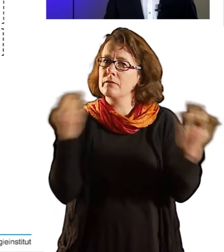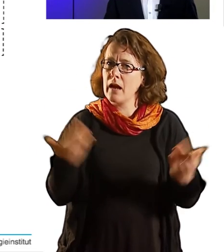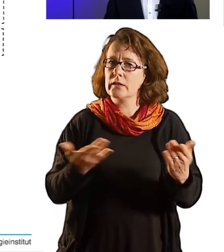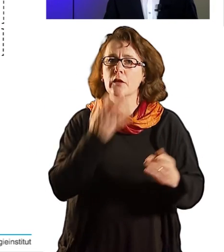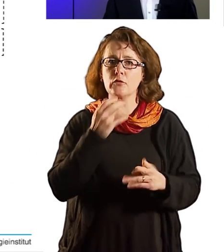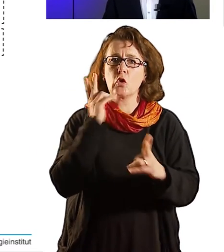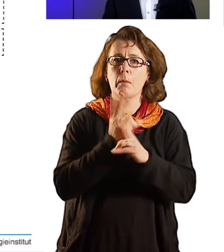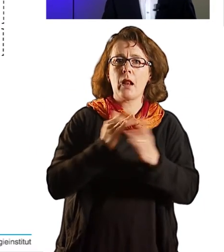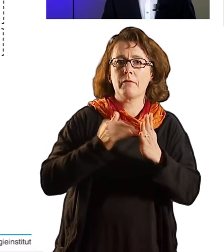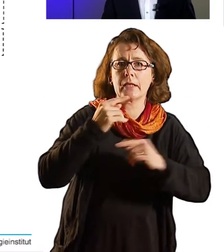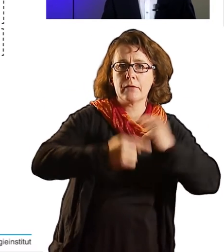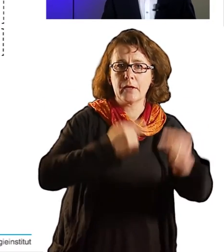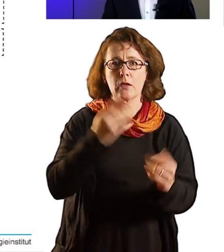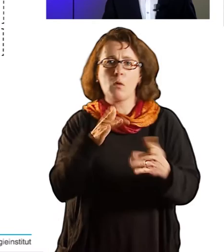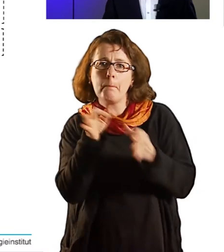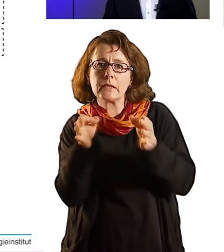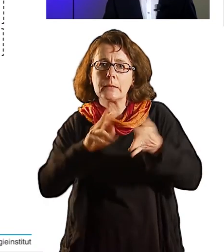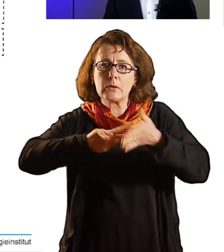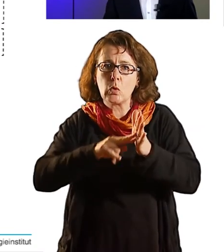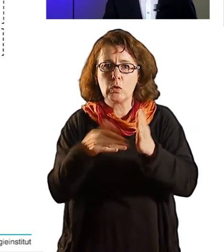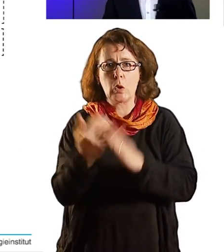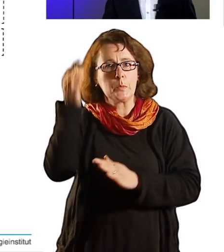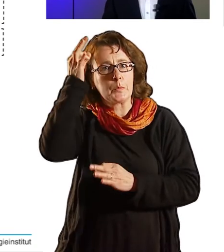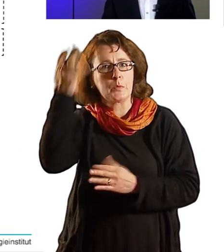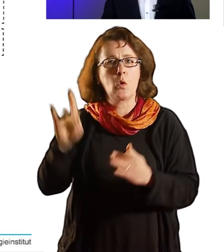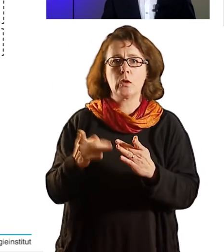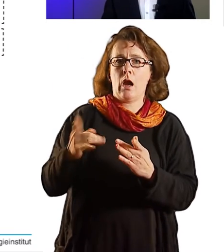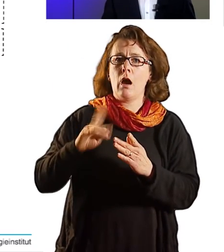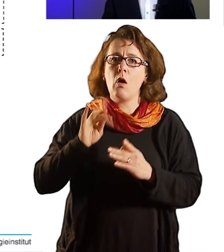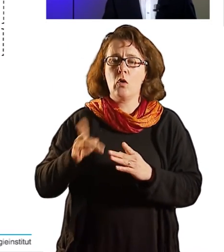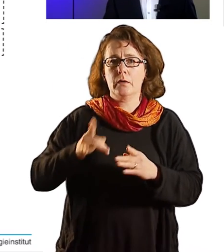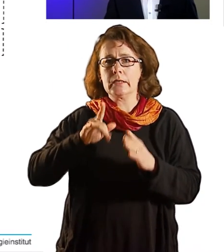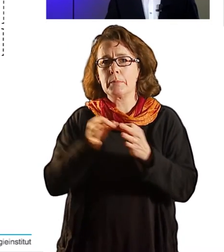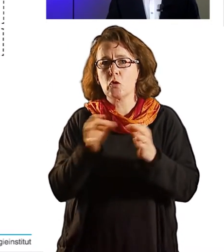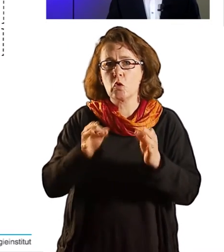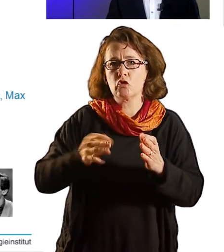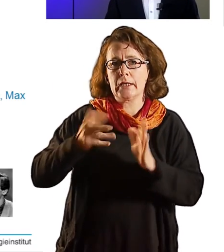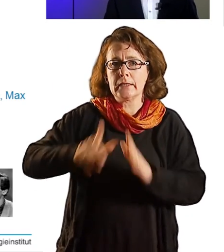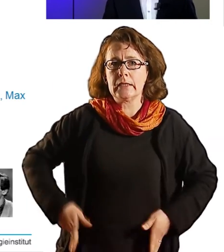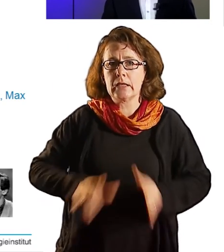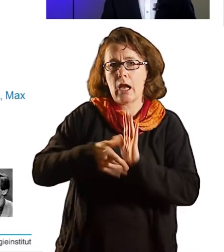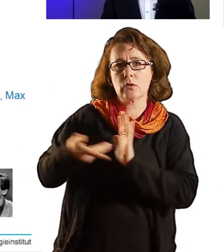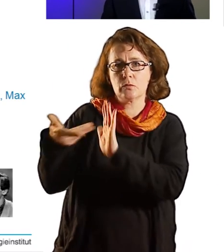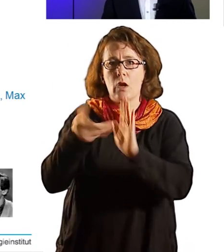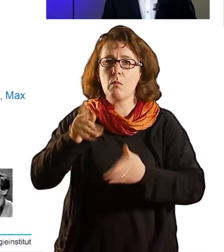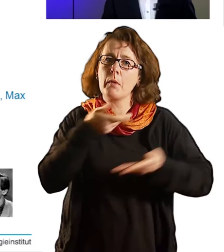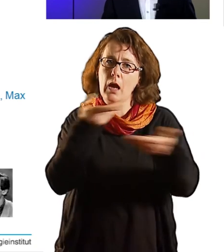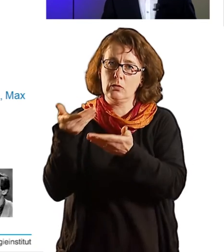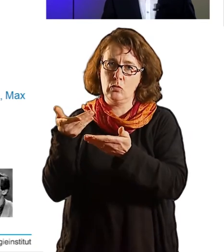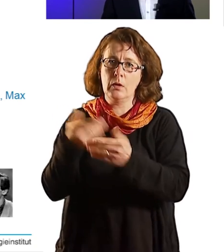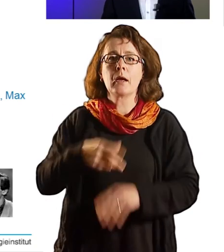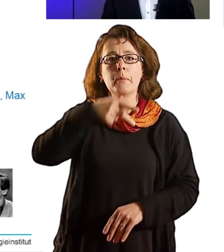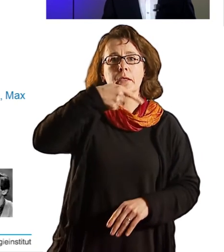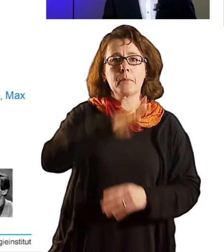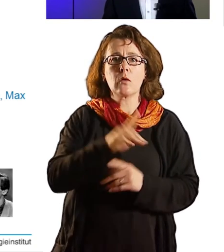und Messmethoden, sowie metrologische Dienstleistungen wie Konformitätsbewertungen und Beratungsleistungen. Die PTB und das